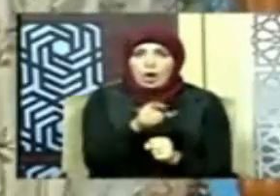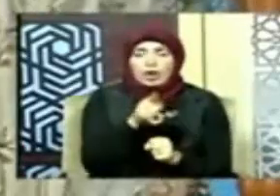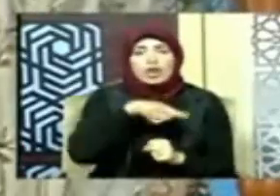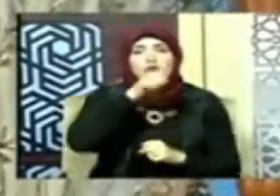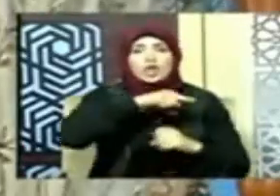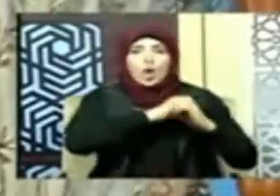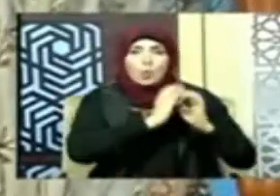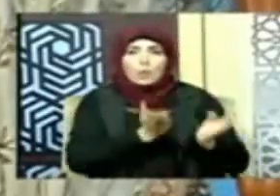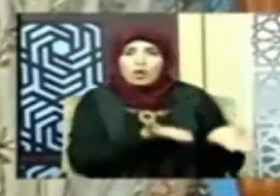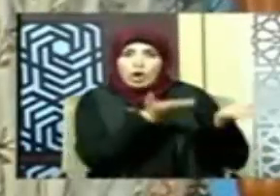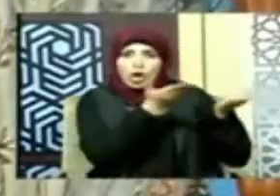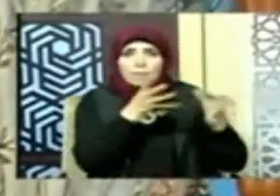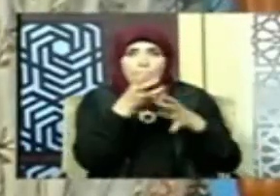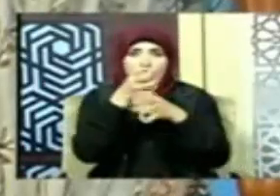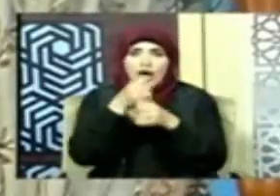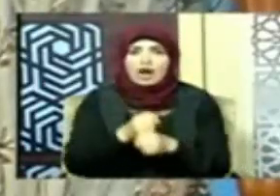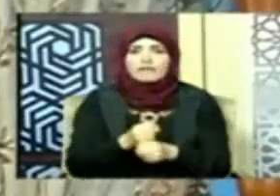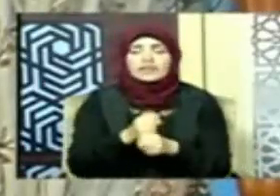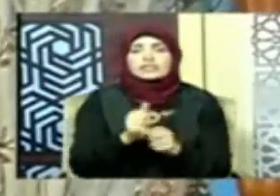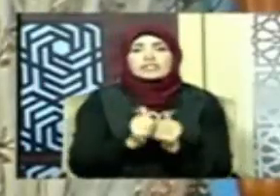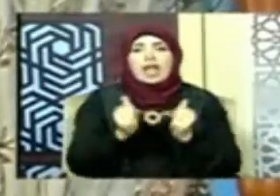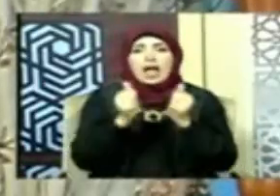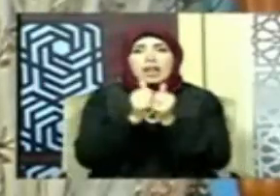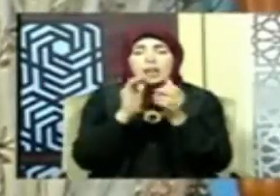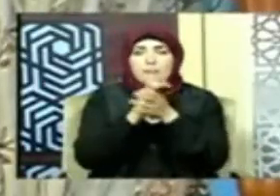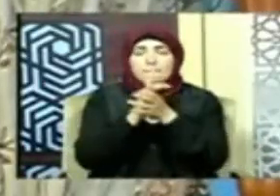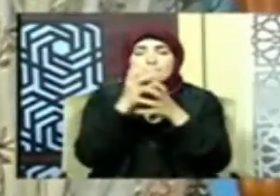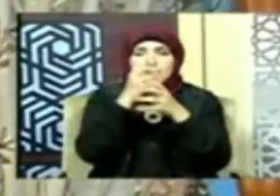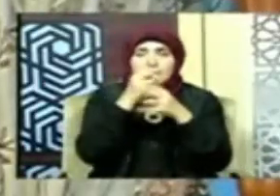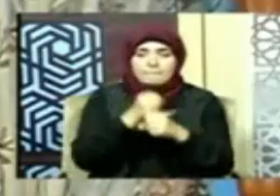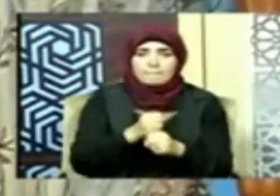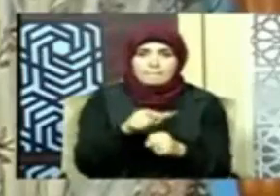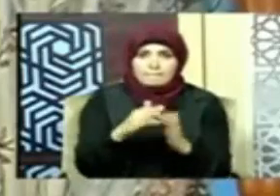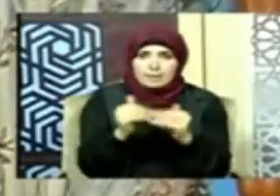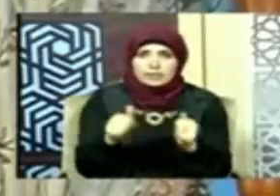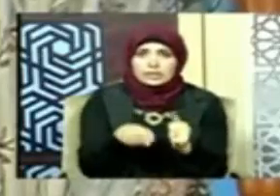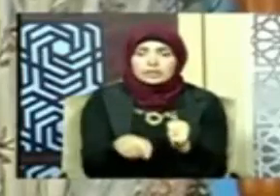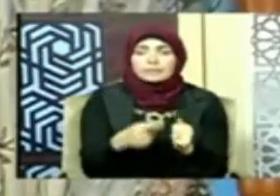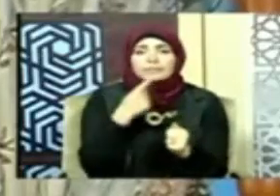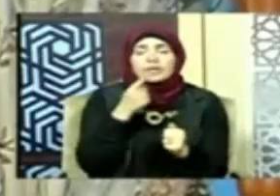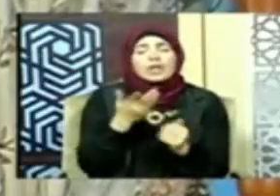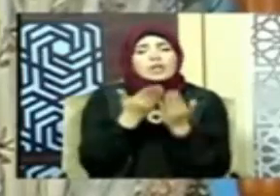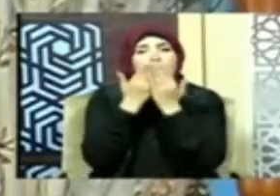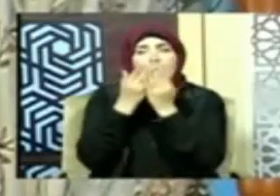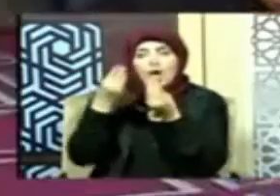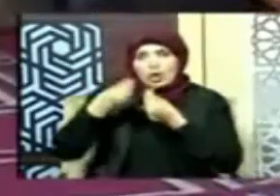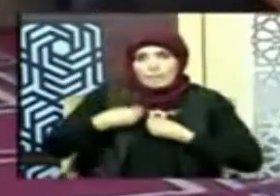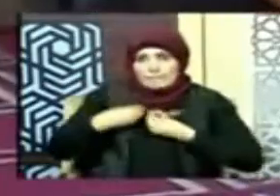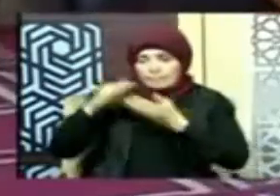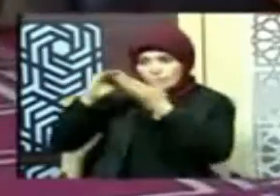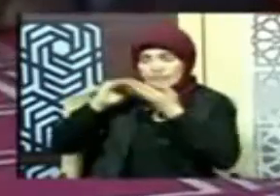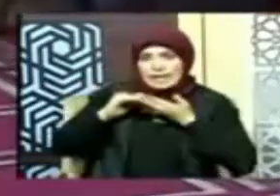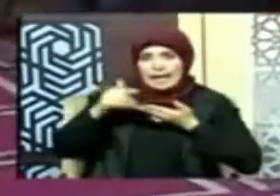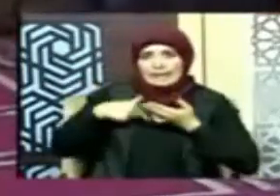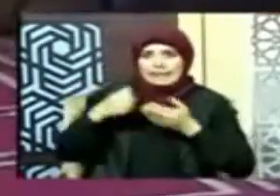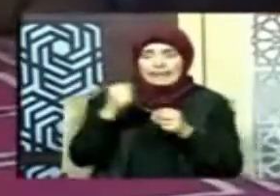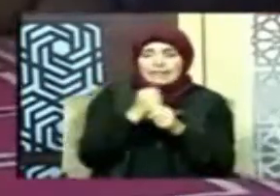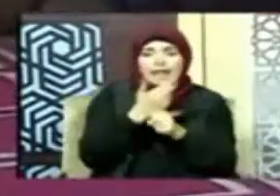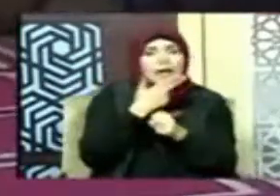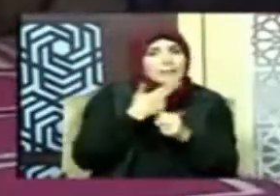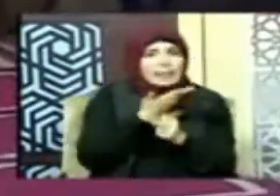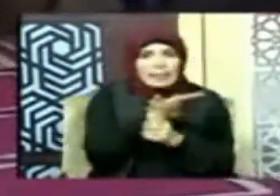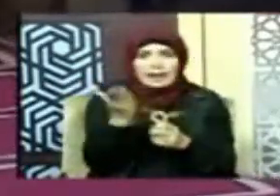يوم القيامة. اللهم استخدمنا ولا تستبدلنا. اللهم استخدمنا ولا